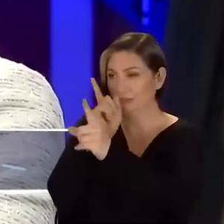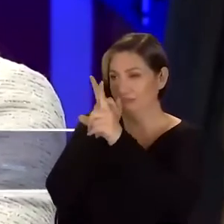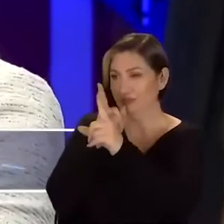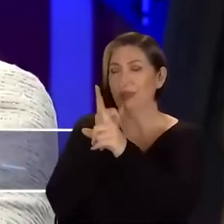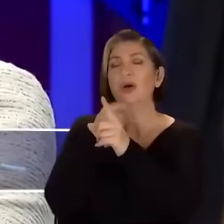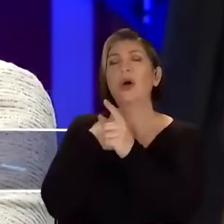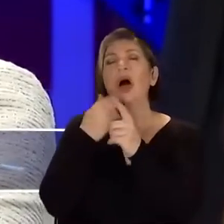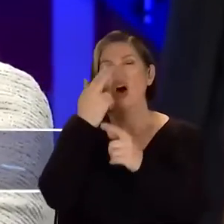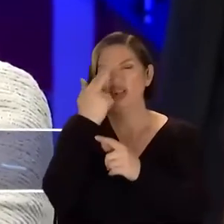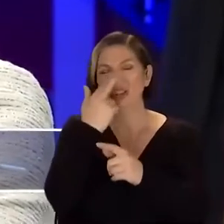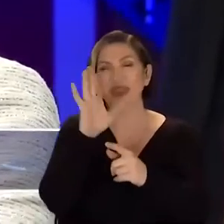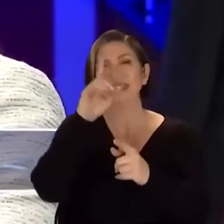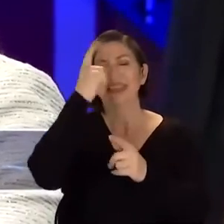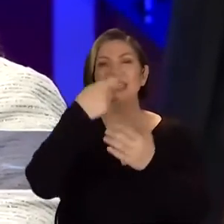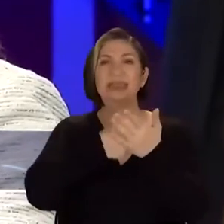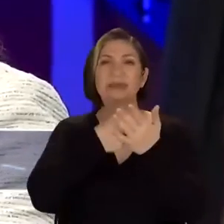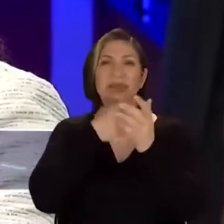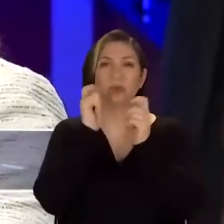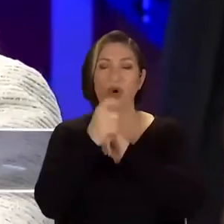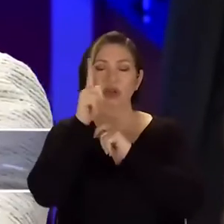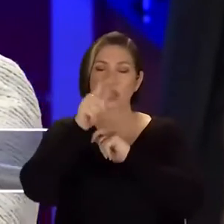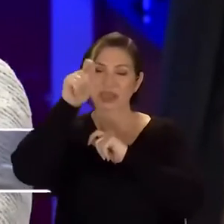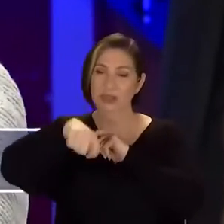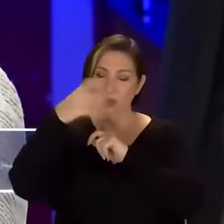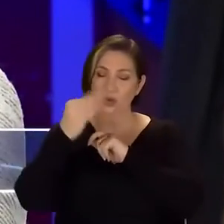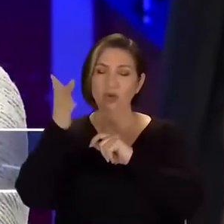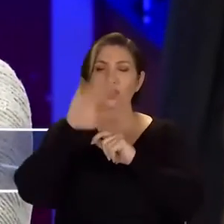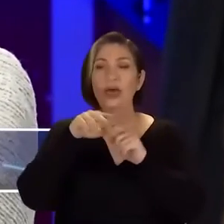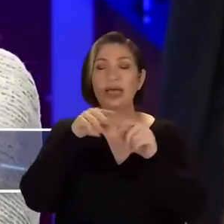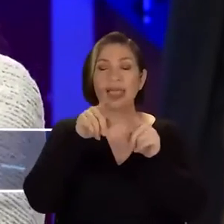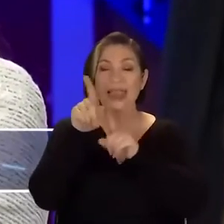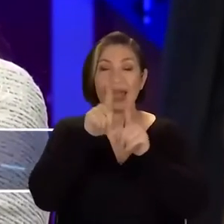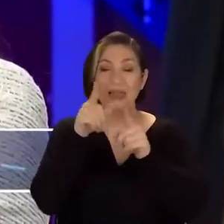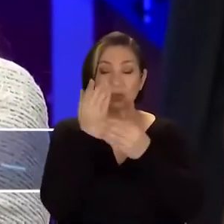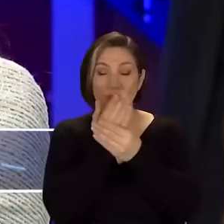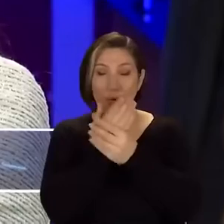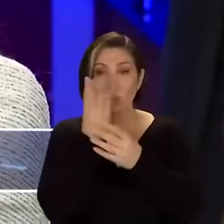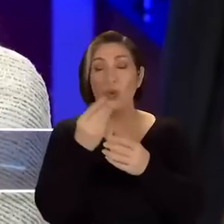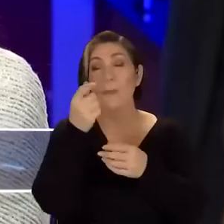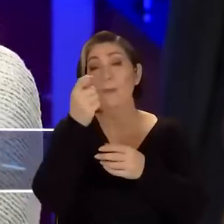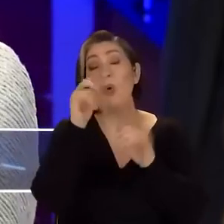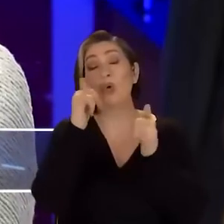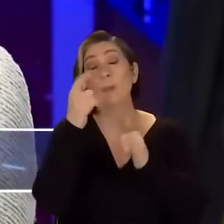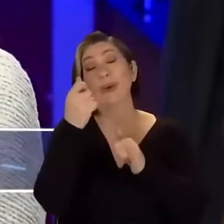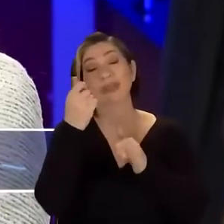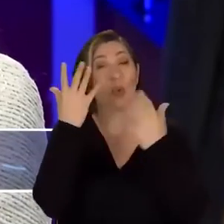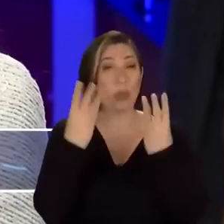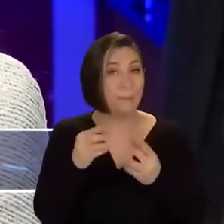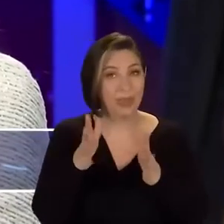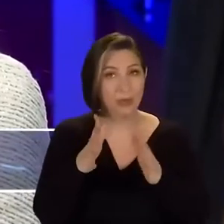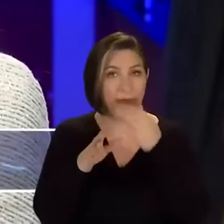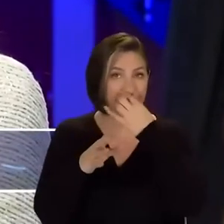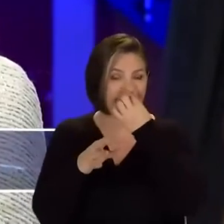alıştık. Sadece ismi değişiyor. Önce işte kredi kartı oluyor, sonra mobil cüzdan oluyor, oyun parası oluyor. Gençler bugün oyun